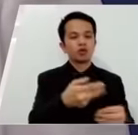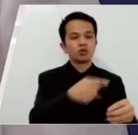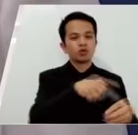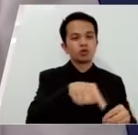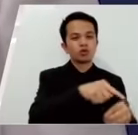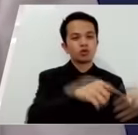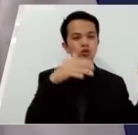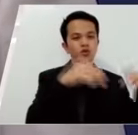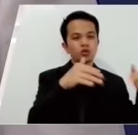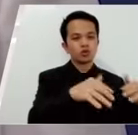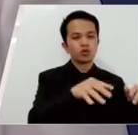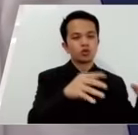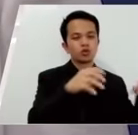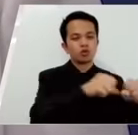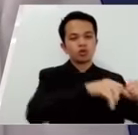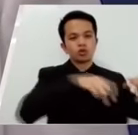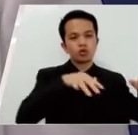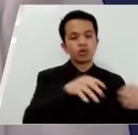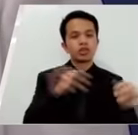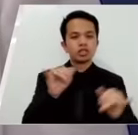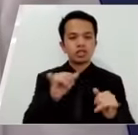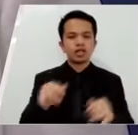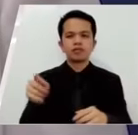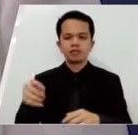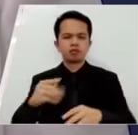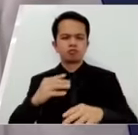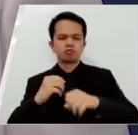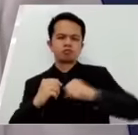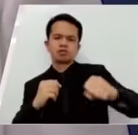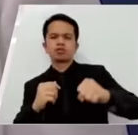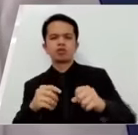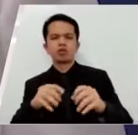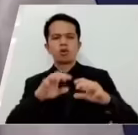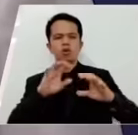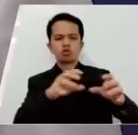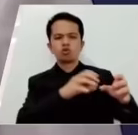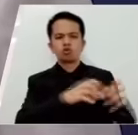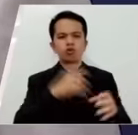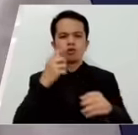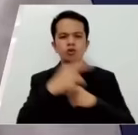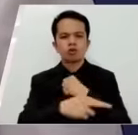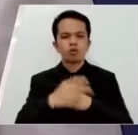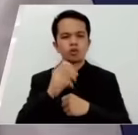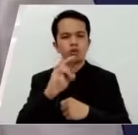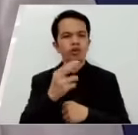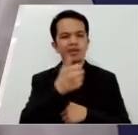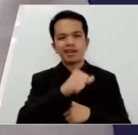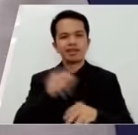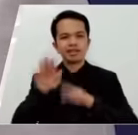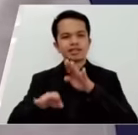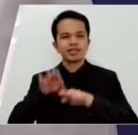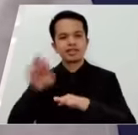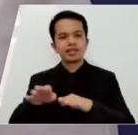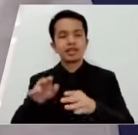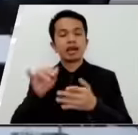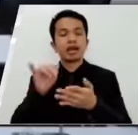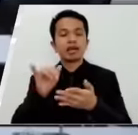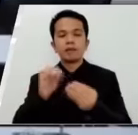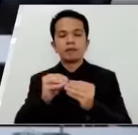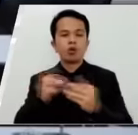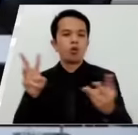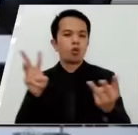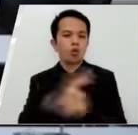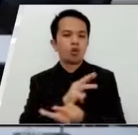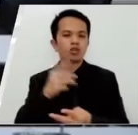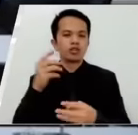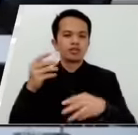sa pagmanipula at pagbuo ng grupo-grupo sa rehiyon o kahit anong hakbang na nagpapalala ng sigalot. Muli